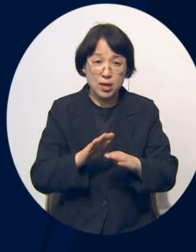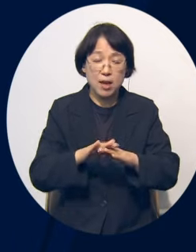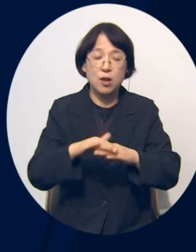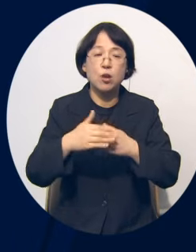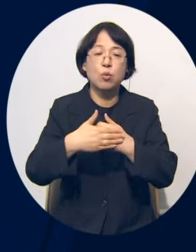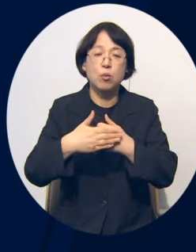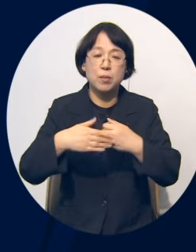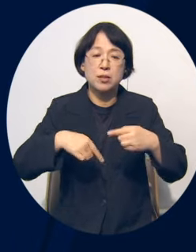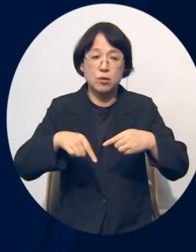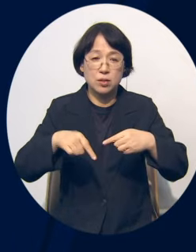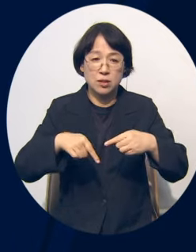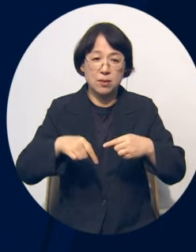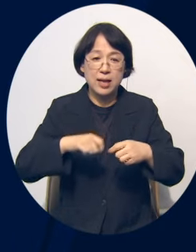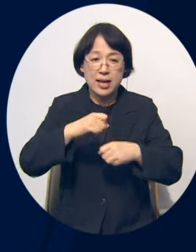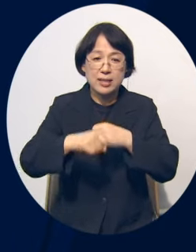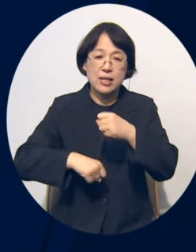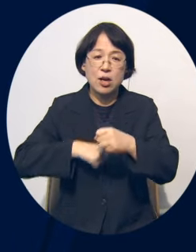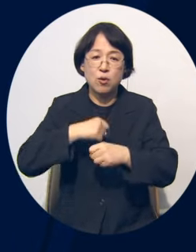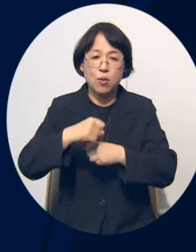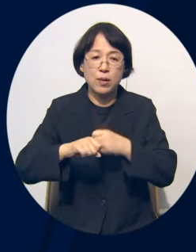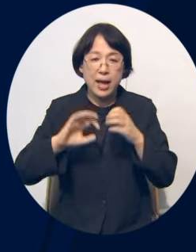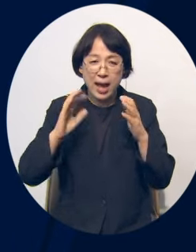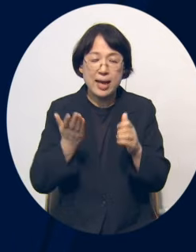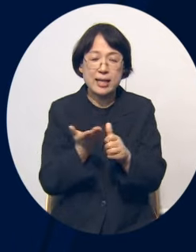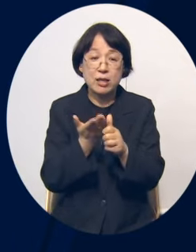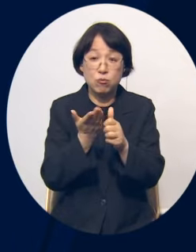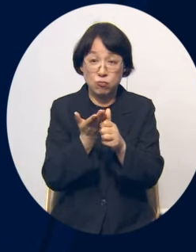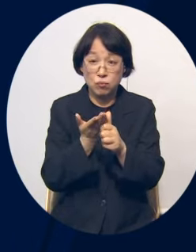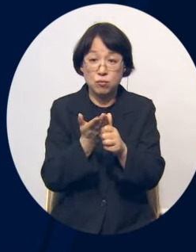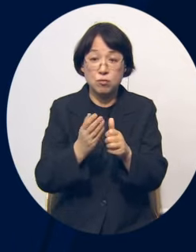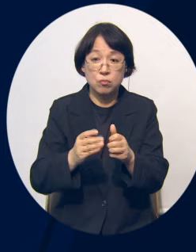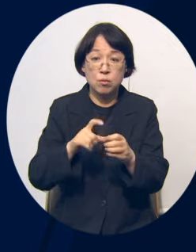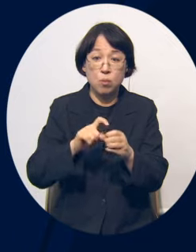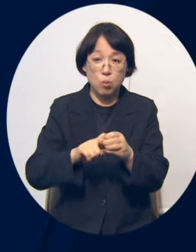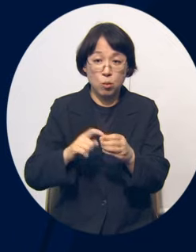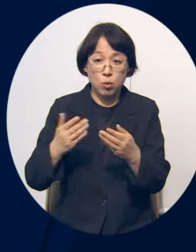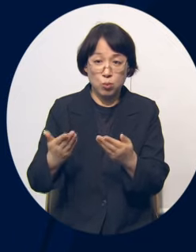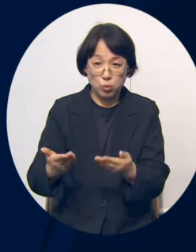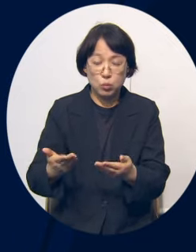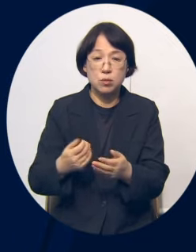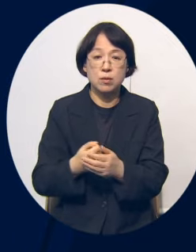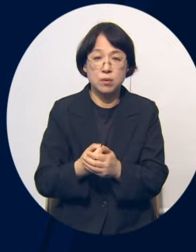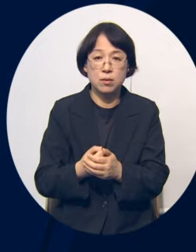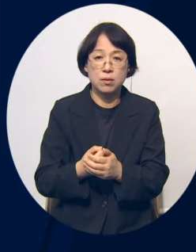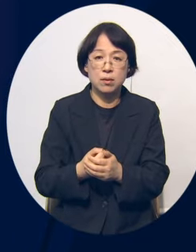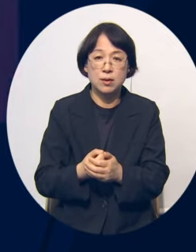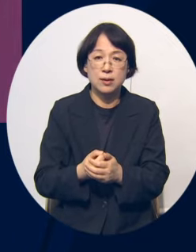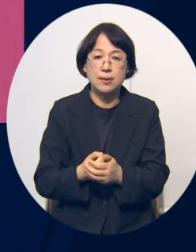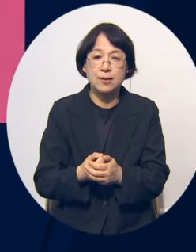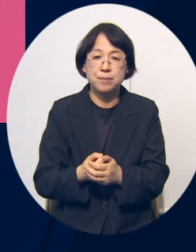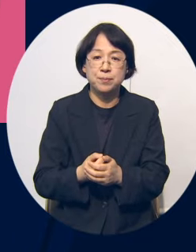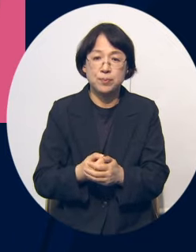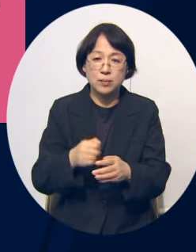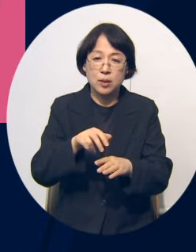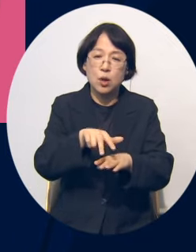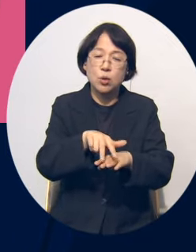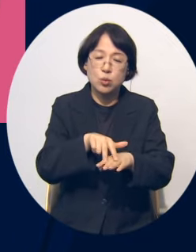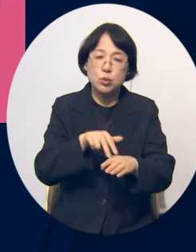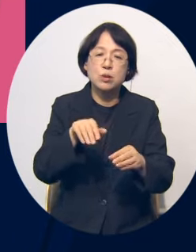도움이 될 정책으로는 자유로운 육아휴직 사용을 꼽았습니다. 응답자들은 경력에 대한 불이익과 조직 문화